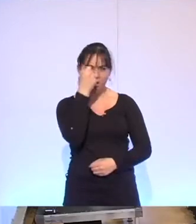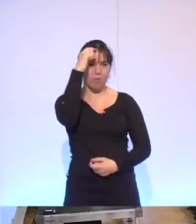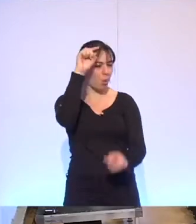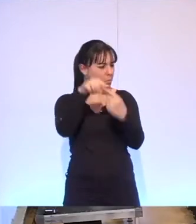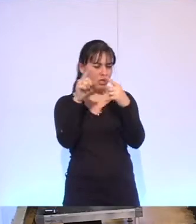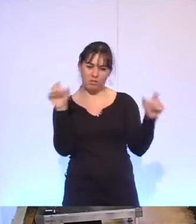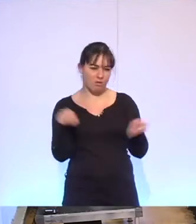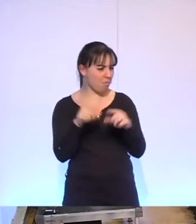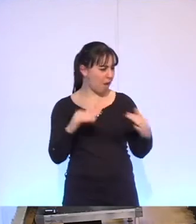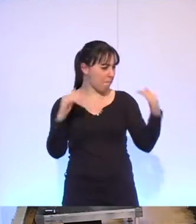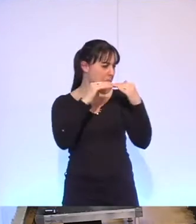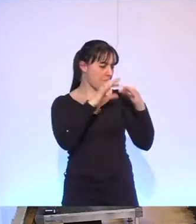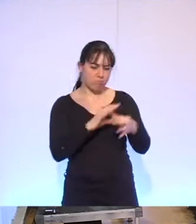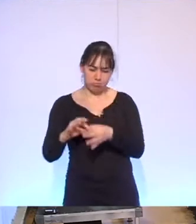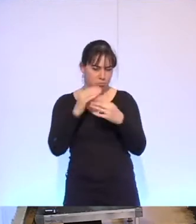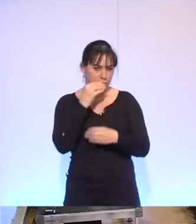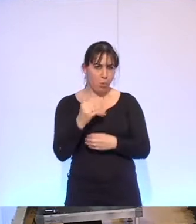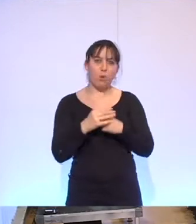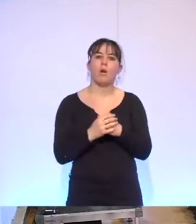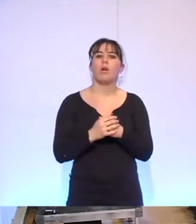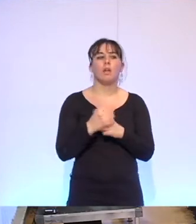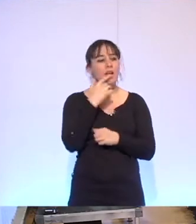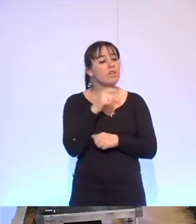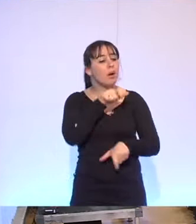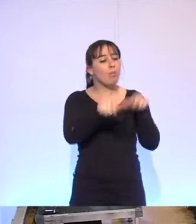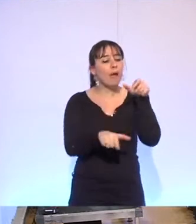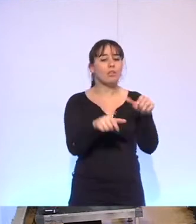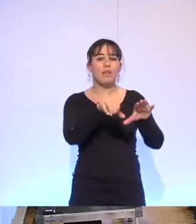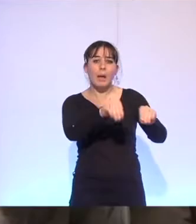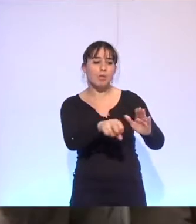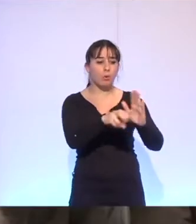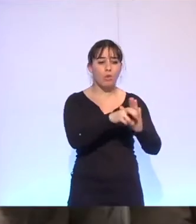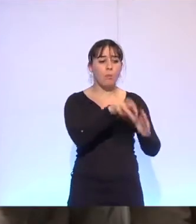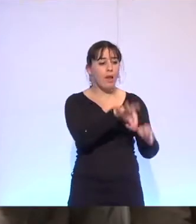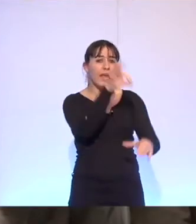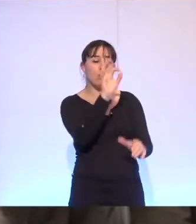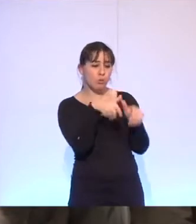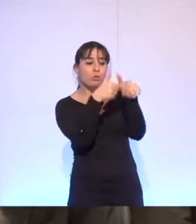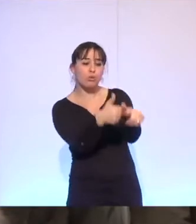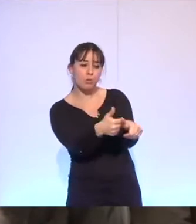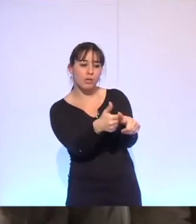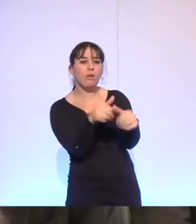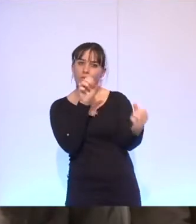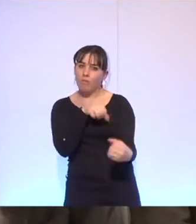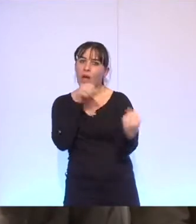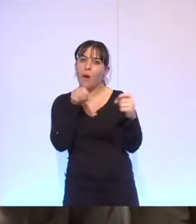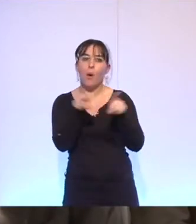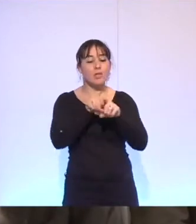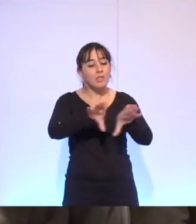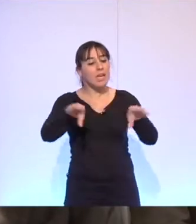Vous aurez à construire et à conduire la politique pour laquelle les Grenoblois et les Grenobloises vous ont élus avec l'ensemble de votre équipe